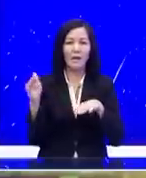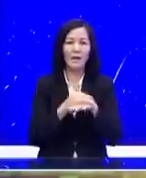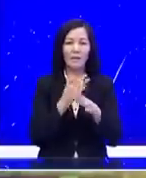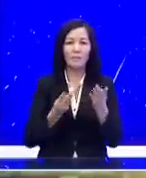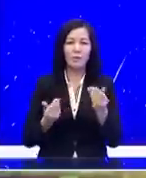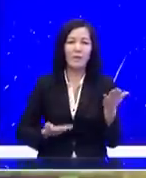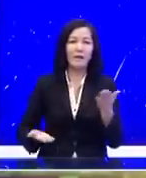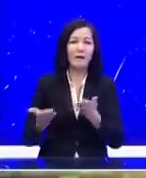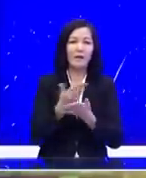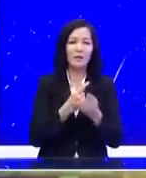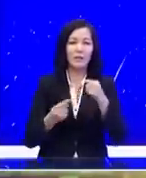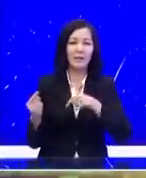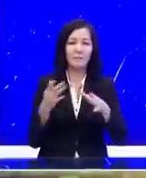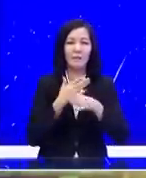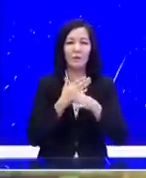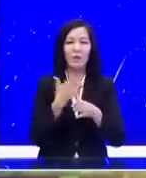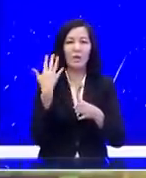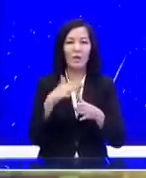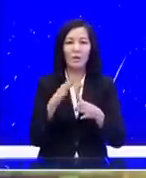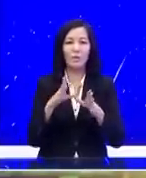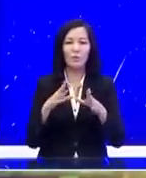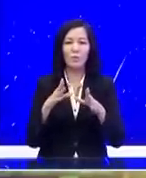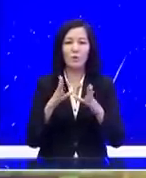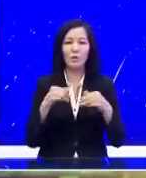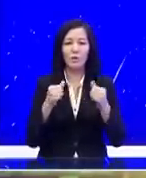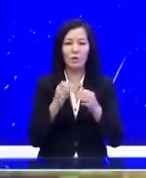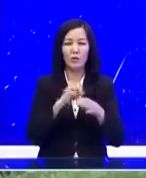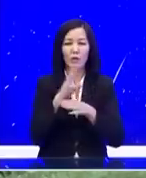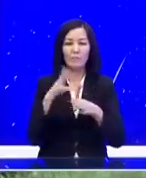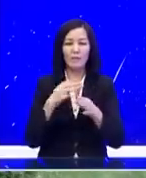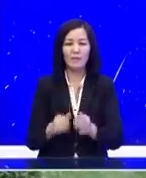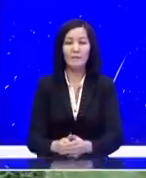жиналған қаражатпен кәсіпкерлер көмегімен 50 отбасы қамтылды.